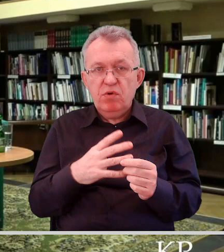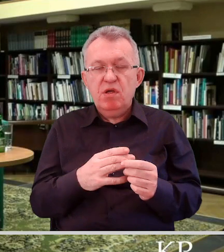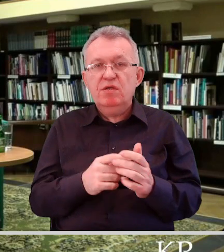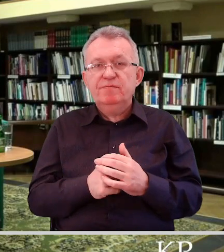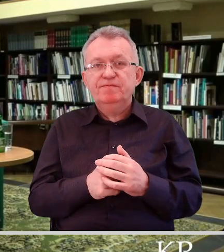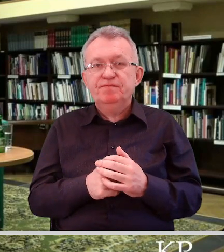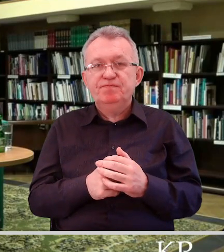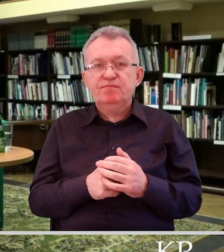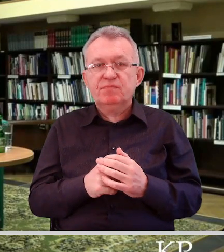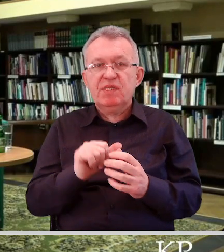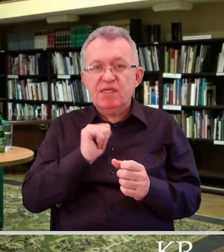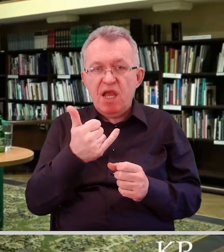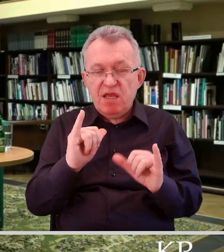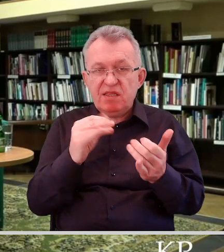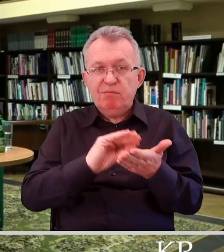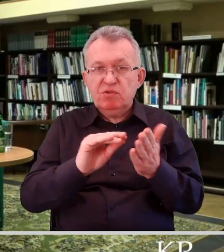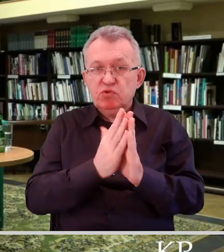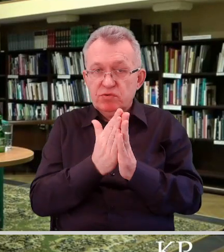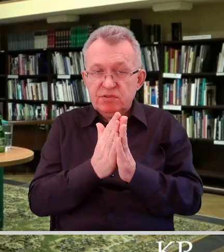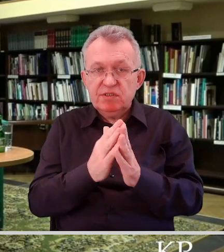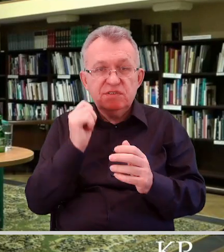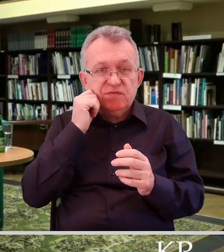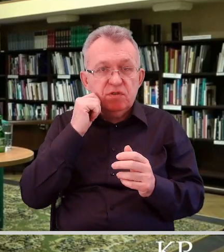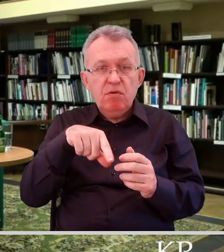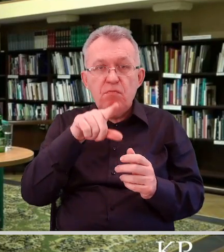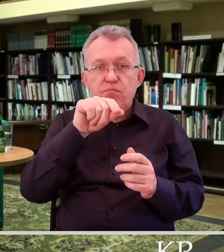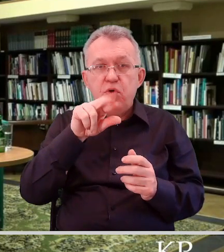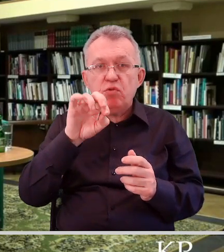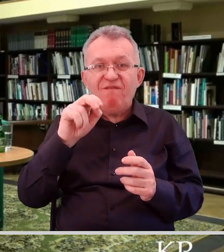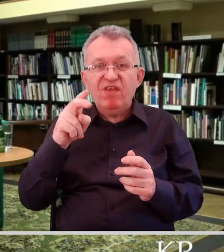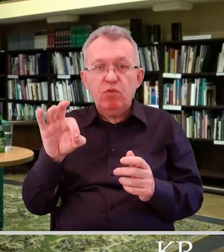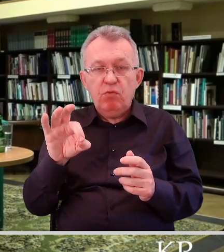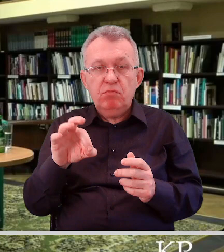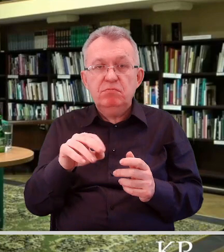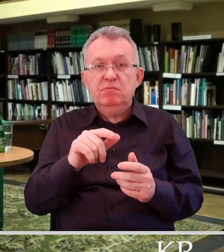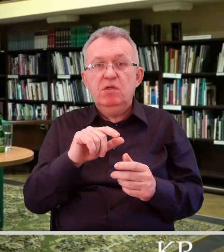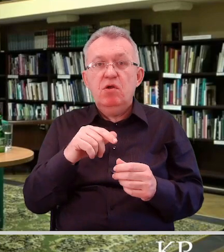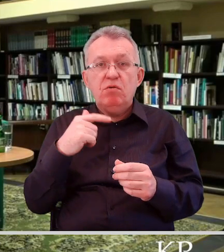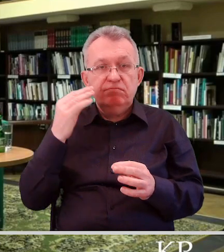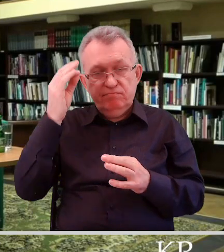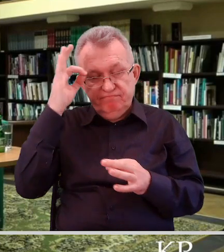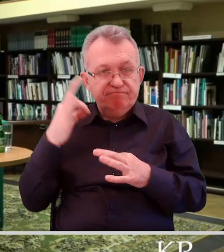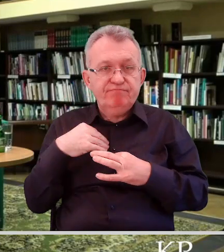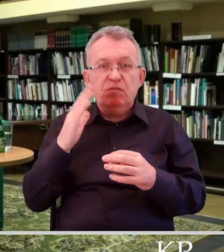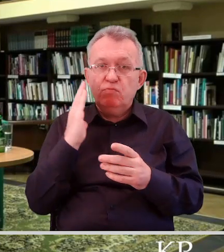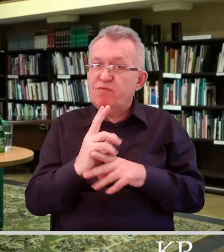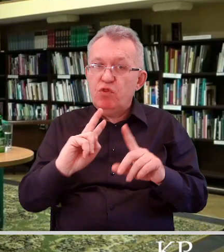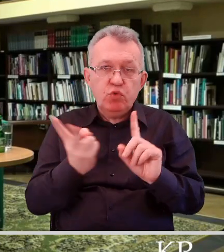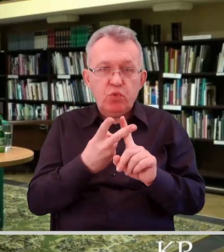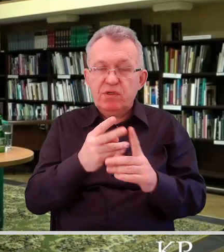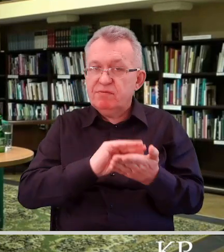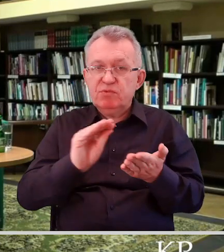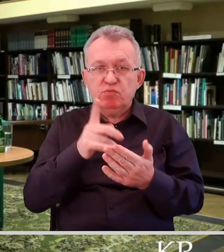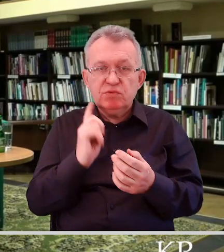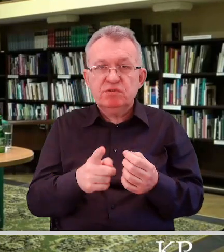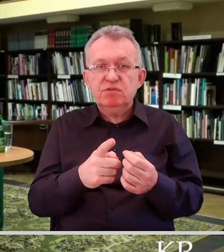że jak napisałam książkę Dziewczyny z Portofino, to ewidentnie dostałam sygnał, że powinnam napisać drugie Dziewczyny z